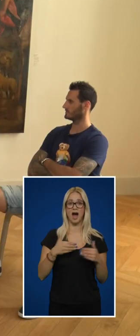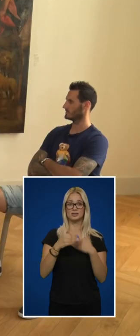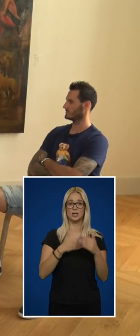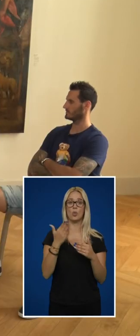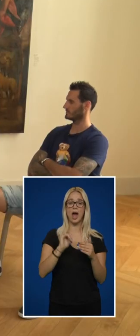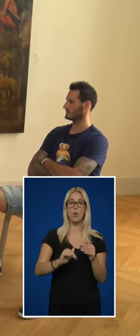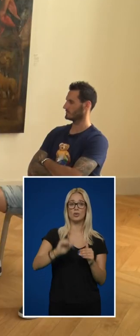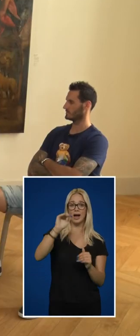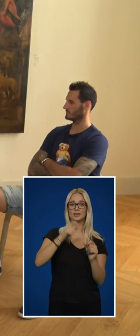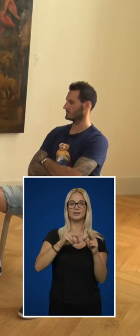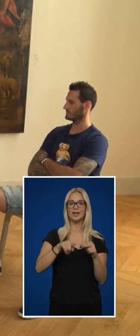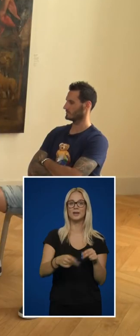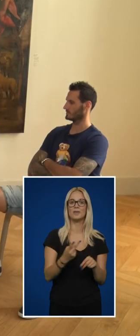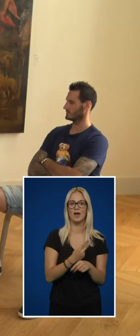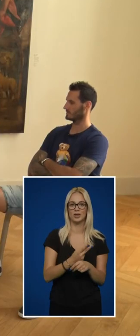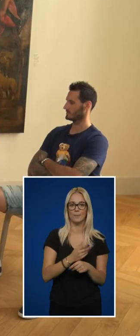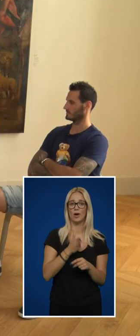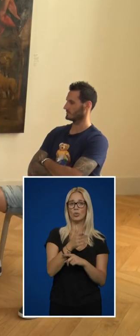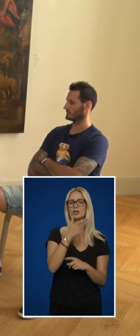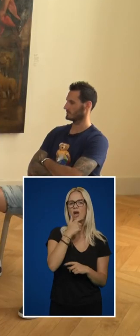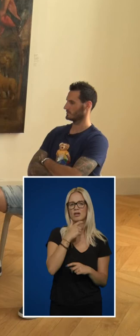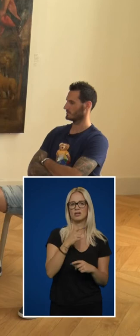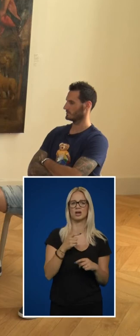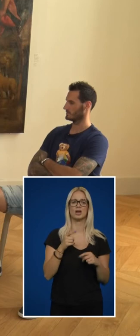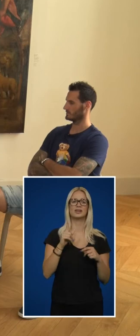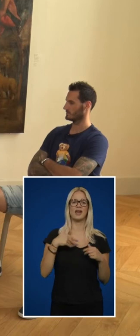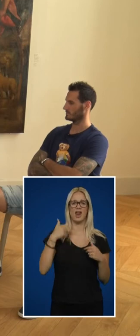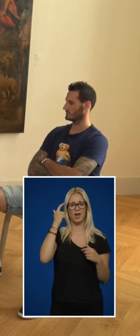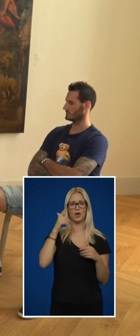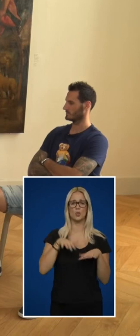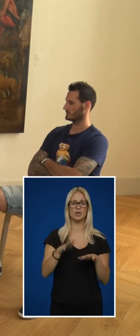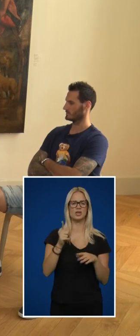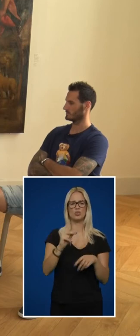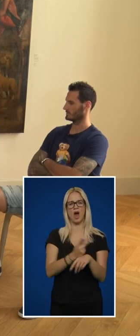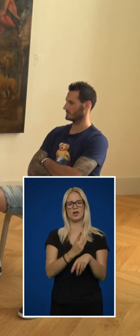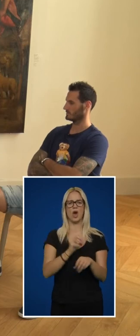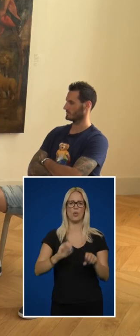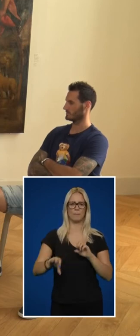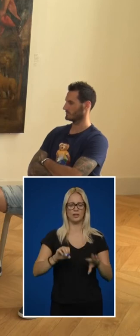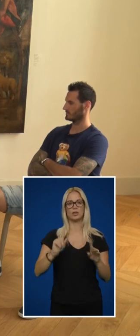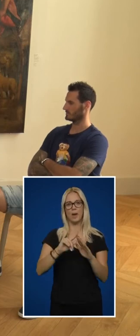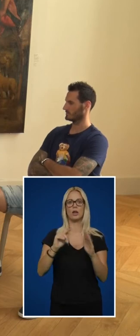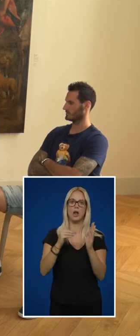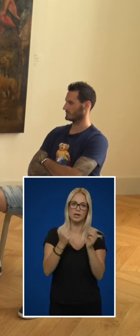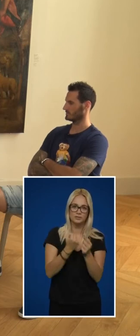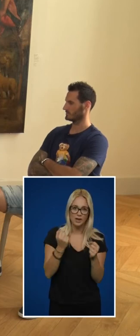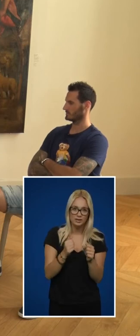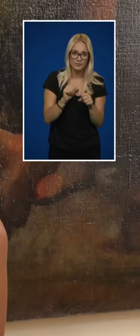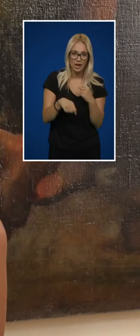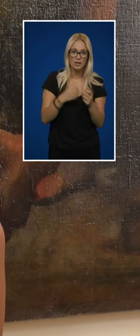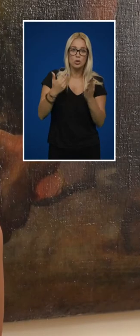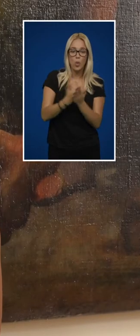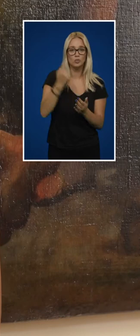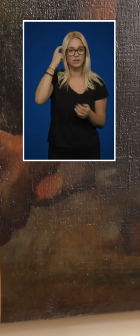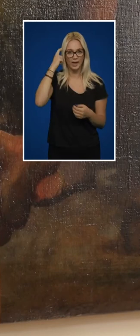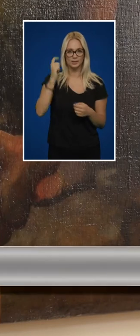razloga je važna edukacija upravo te najmlađe dobi da bismo stvorili jednu generaciju koja je odrasla sa tim ustaljenim navikama. Jer